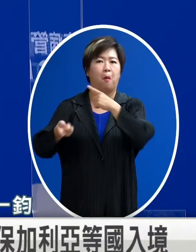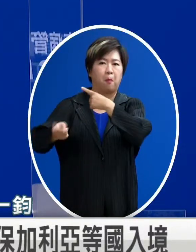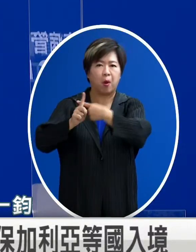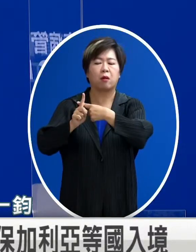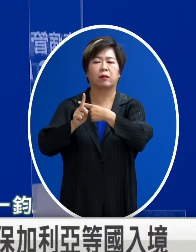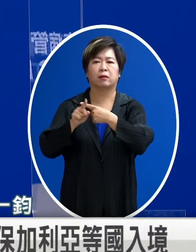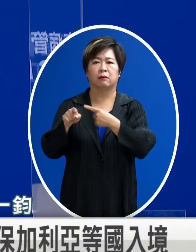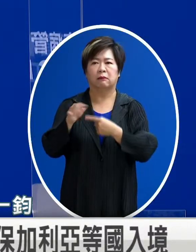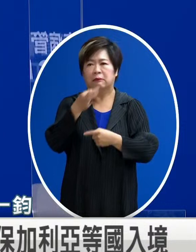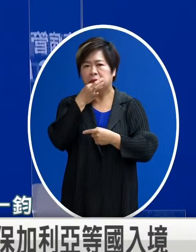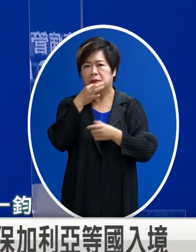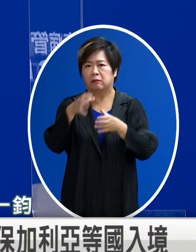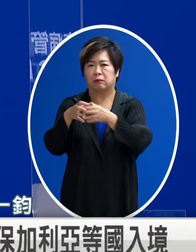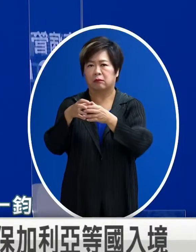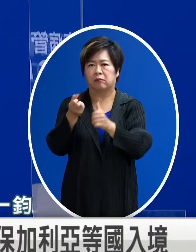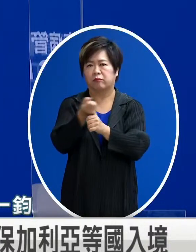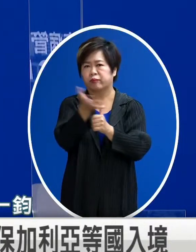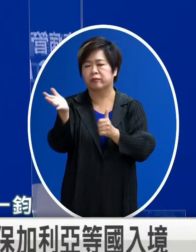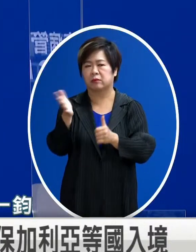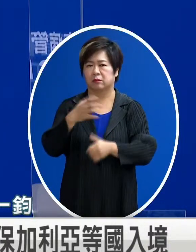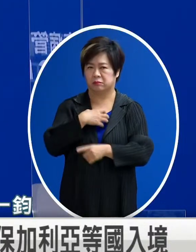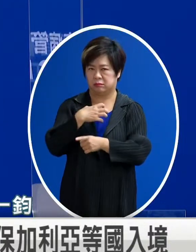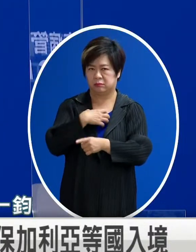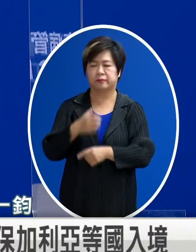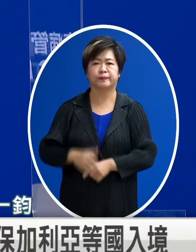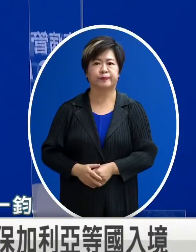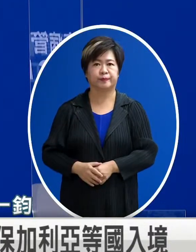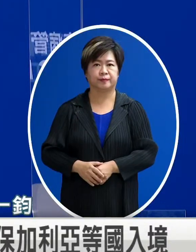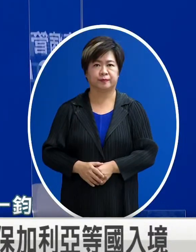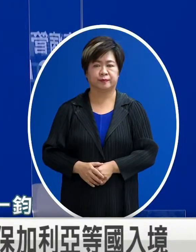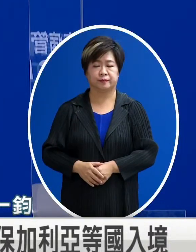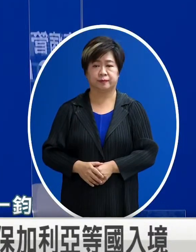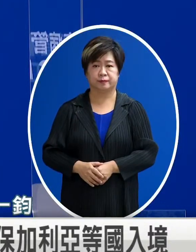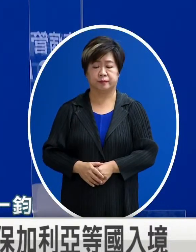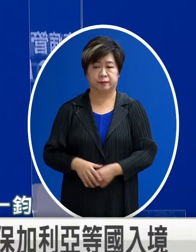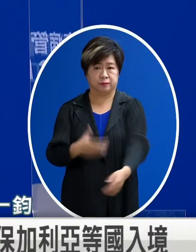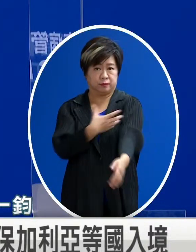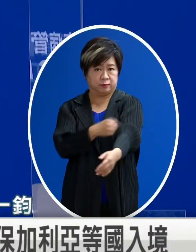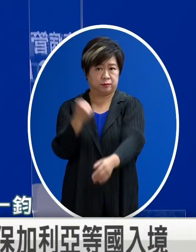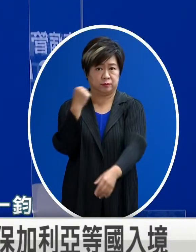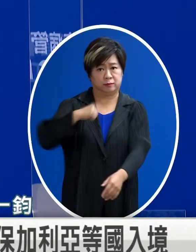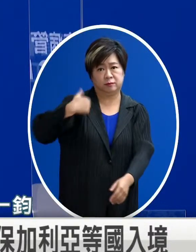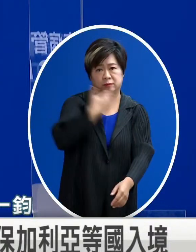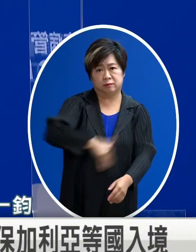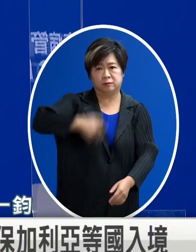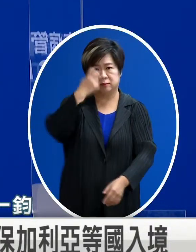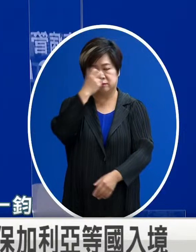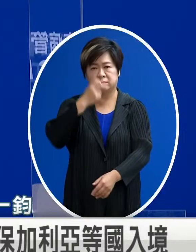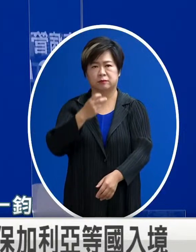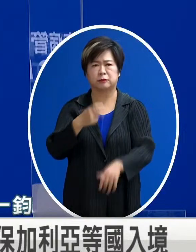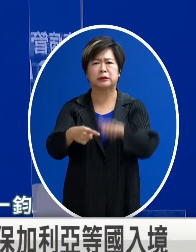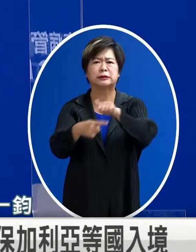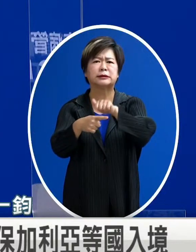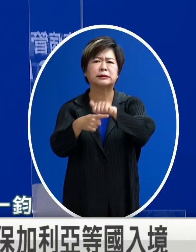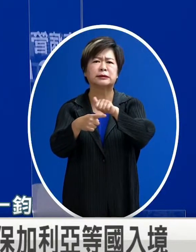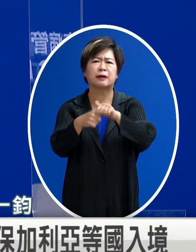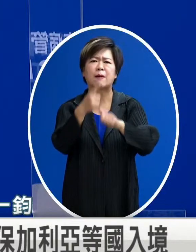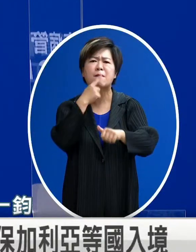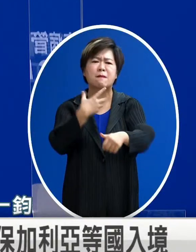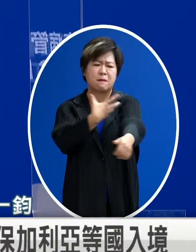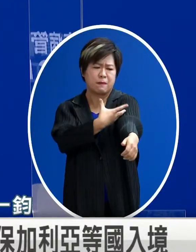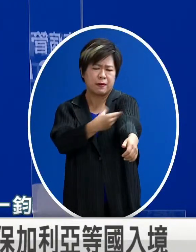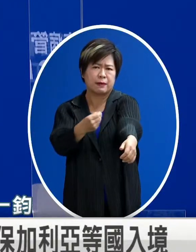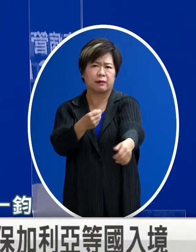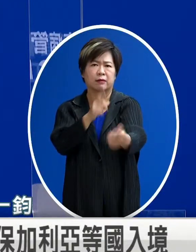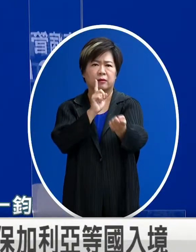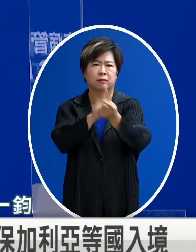况，所以是一个群聚的一个情形。那本身验这个抗体来讲是要多抽一管血，那对于这个无症状